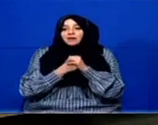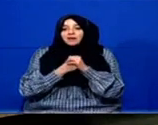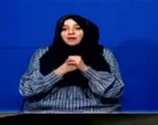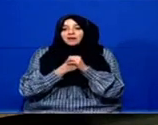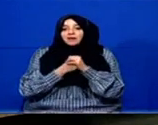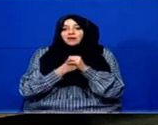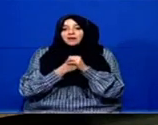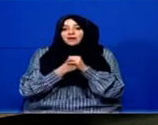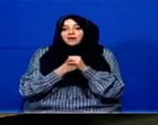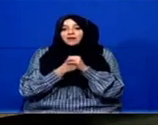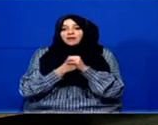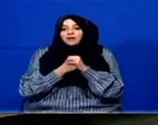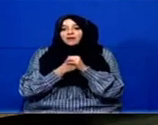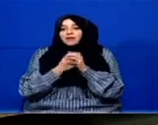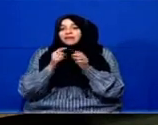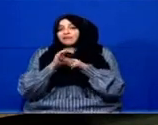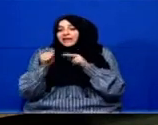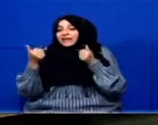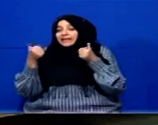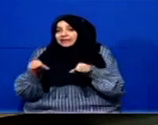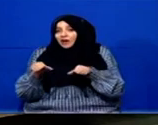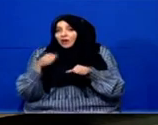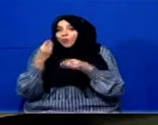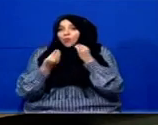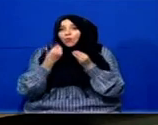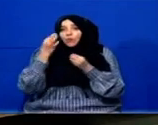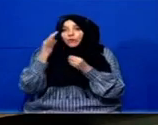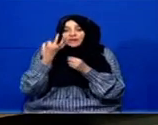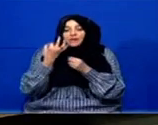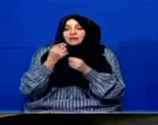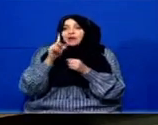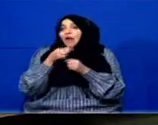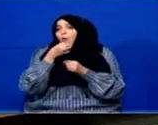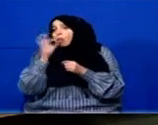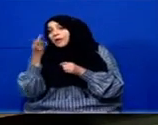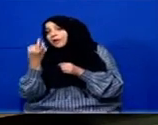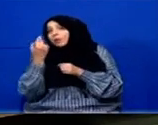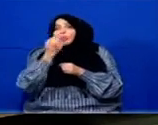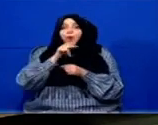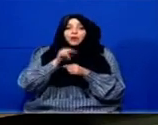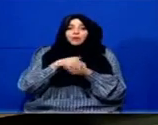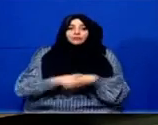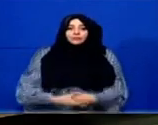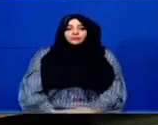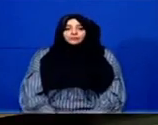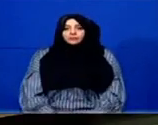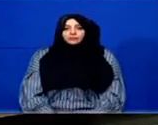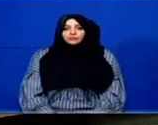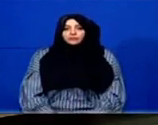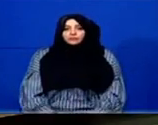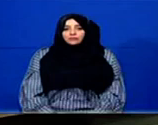دير في العده ولا ما تديرش قل لها ديري وكاين اللي قالوا لها ما ديريش العده